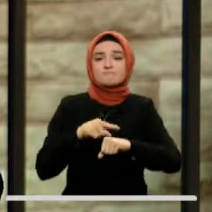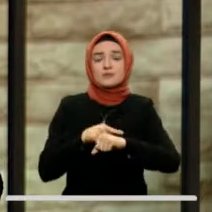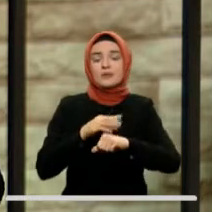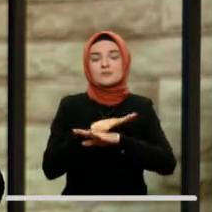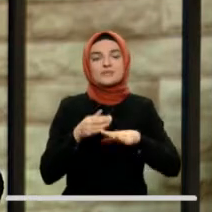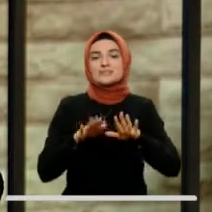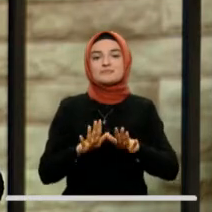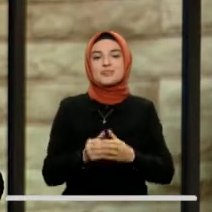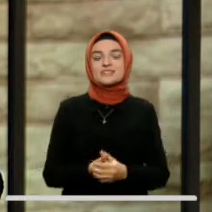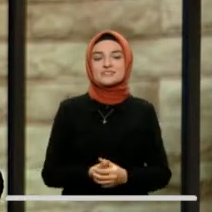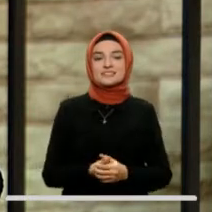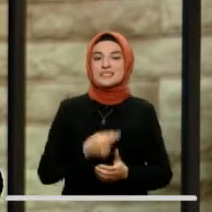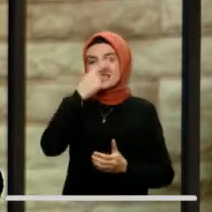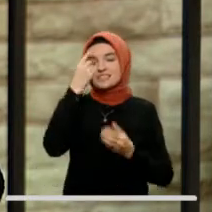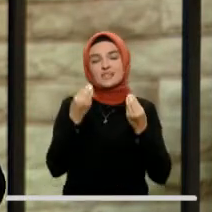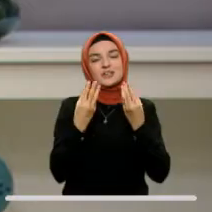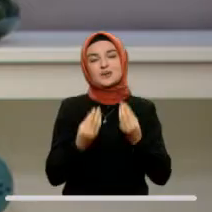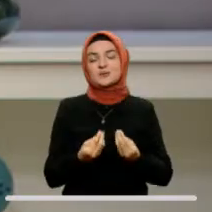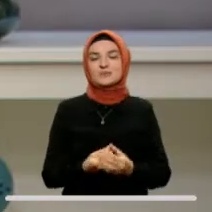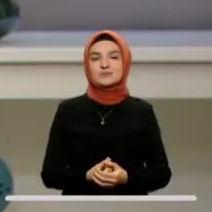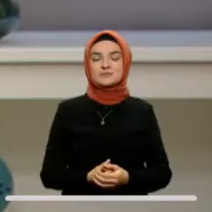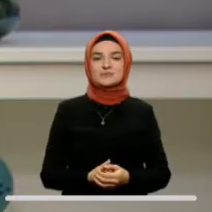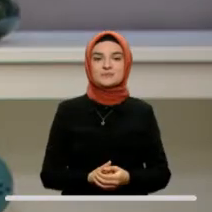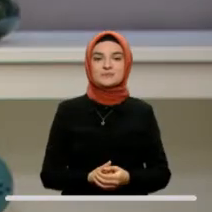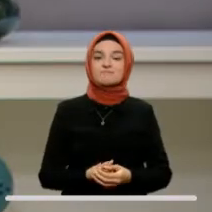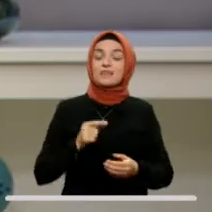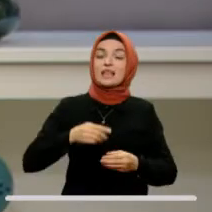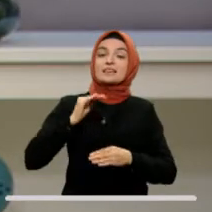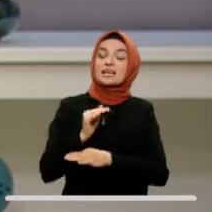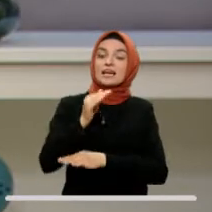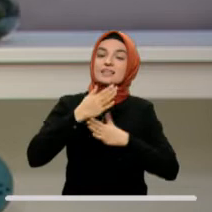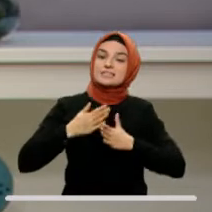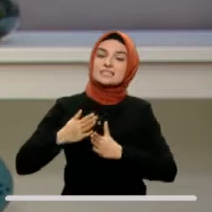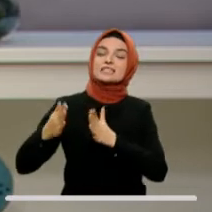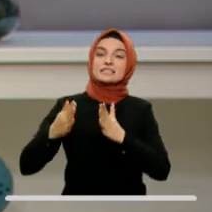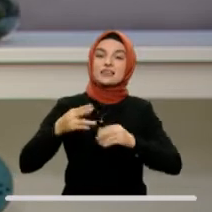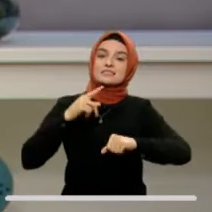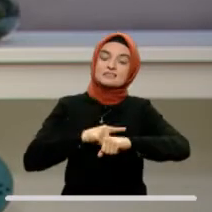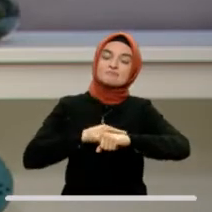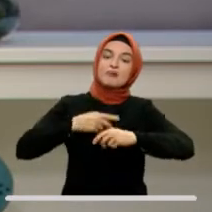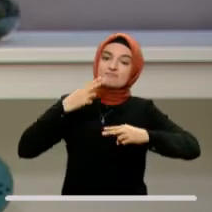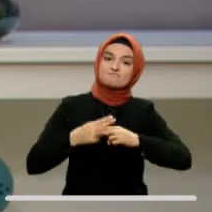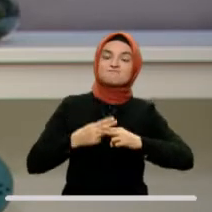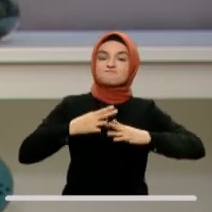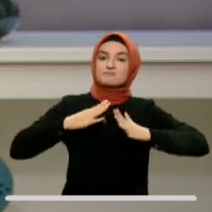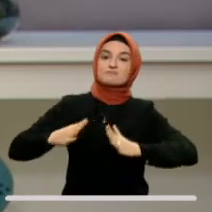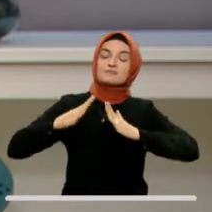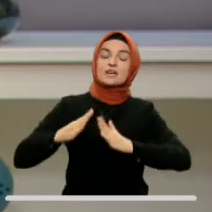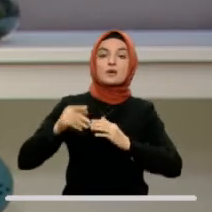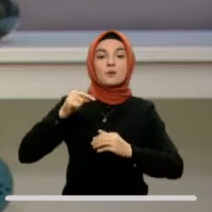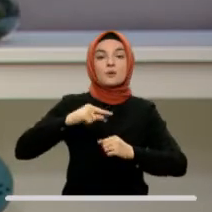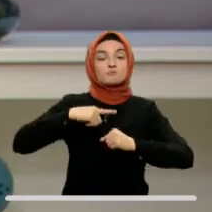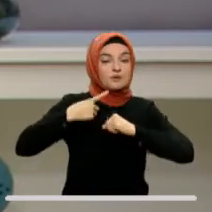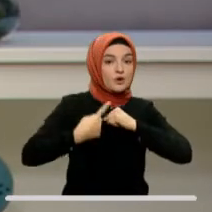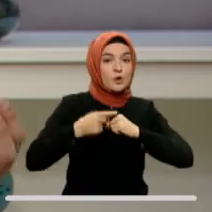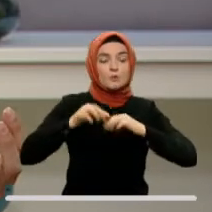hayat keyifli bir hale gelir. İnşallah öyle oluruz. Kesinlikle hocam. İnşallah. Gerçekten hayat geçici. Zaman evet. Çok hızlı akıyor. Evet. Ben her haftaya şöyle başlıyorum.